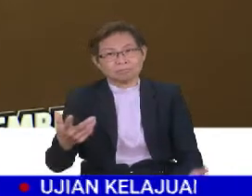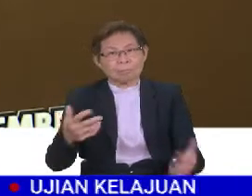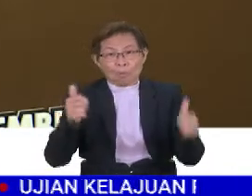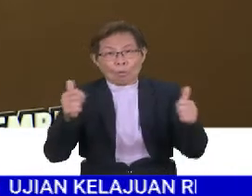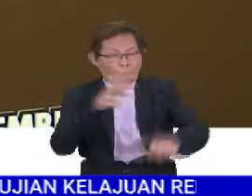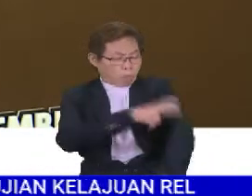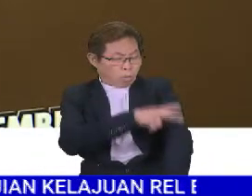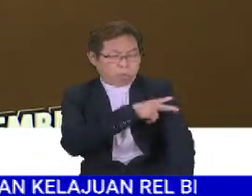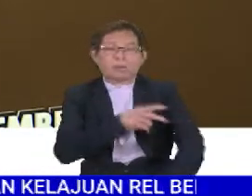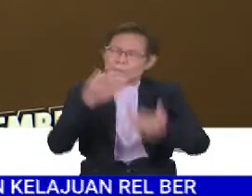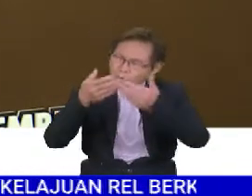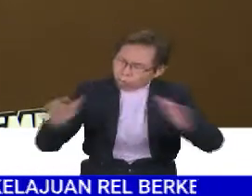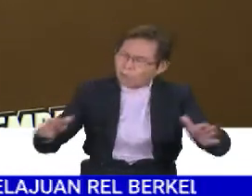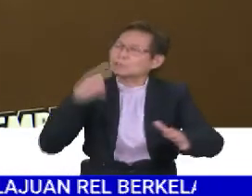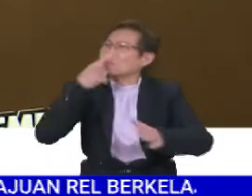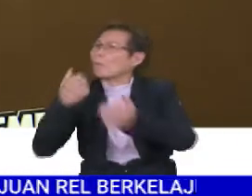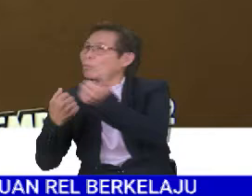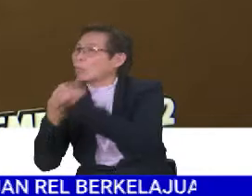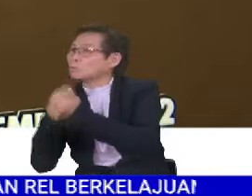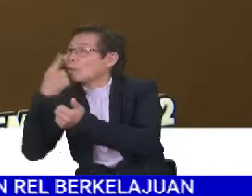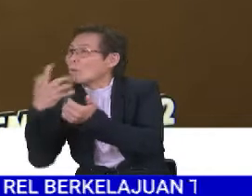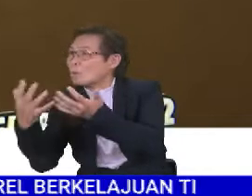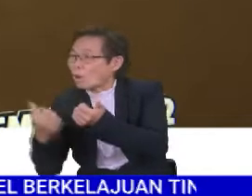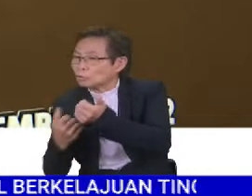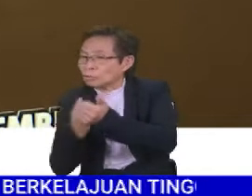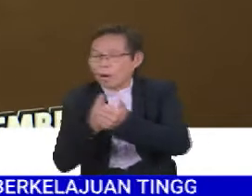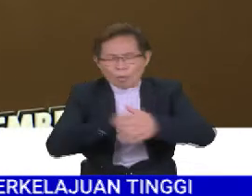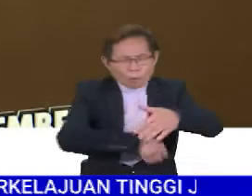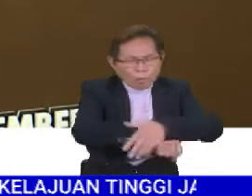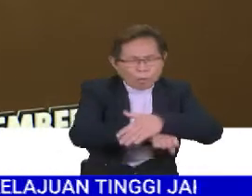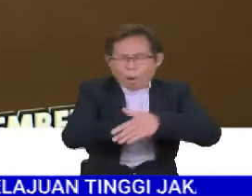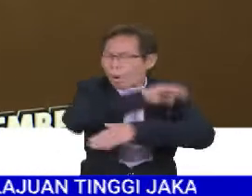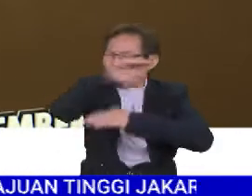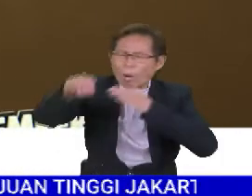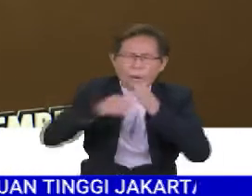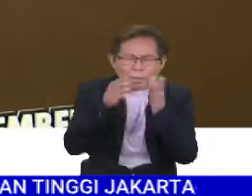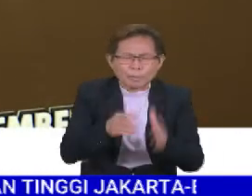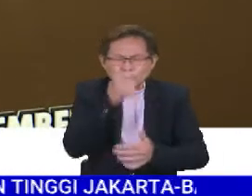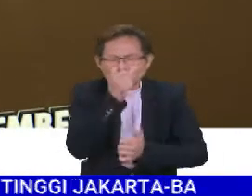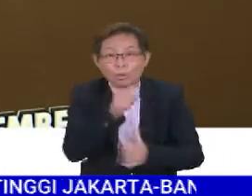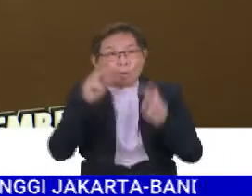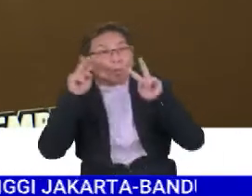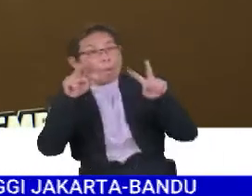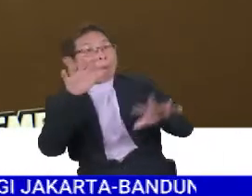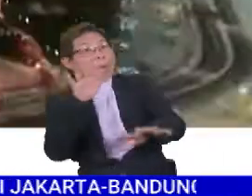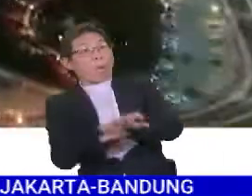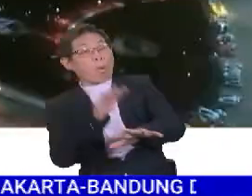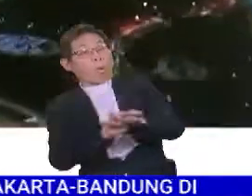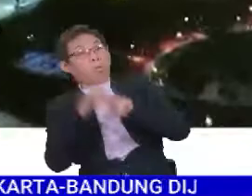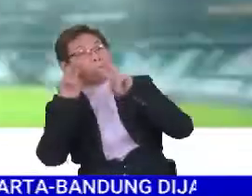mana-mana penaja yang berminat, sebab bola sepak ni semua orang minat. Dia punya tontonan dia tinggi, sangat tinggi.